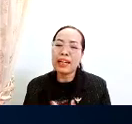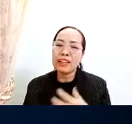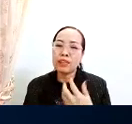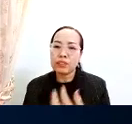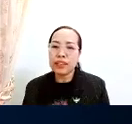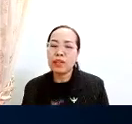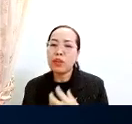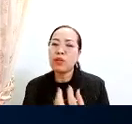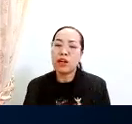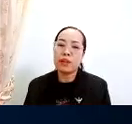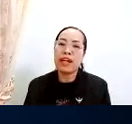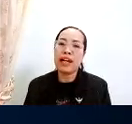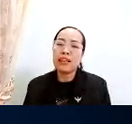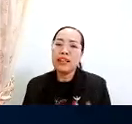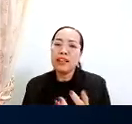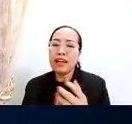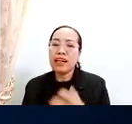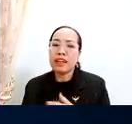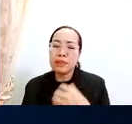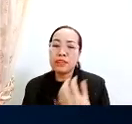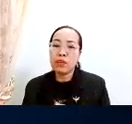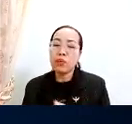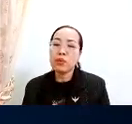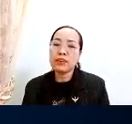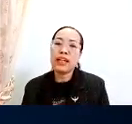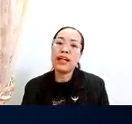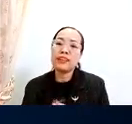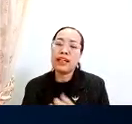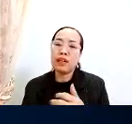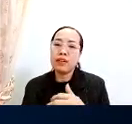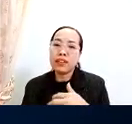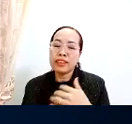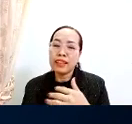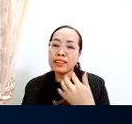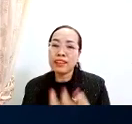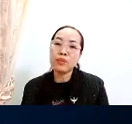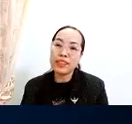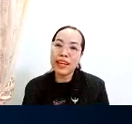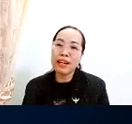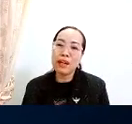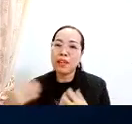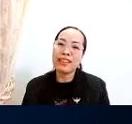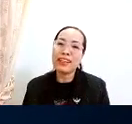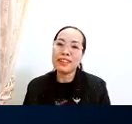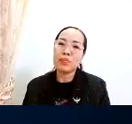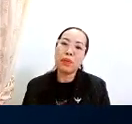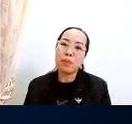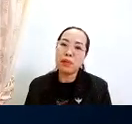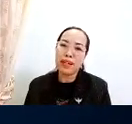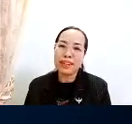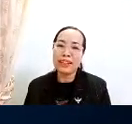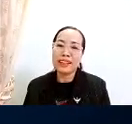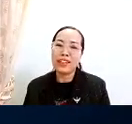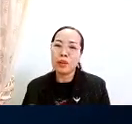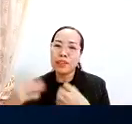mà đa nơi không tiếc lụa đô thon mà đa đăng tập pin cùng công cua xa chả cái tham nơi từ không tiếc áp ban đăng riêng bị phục